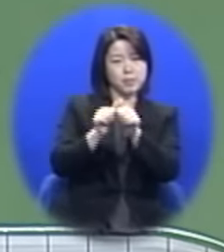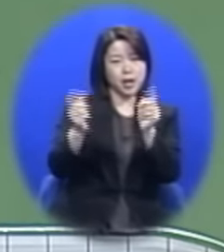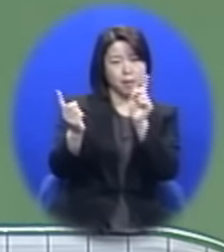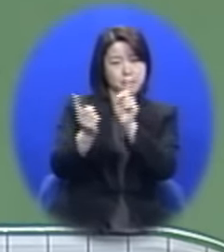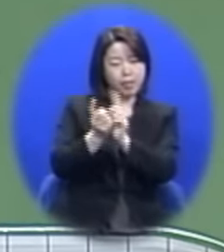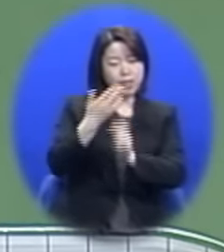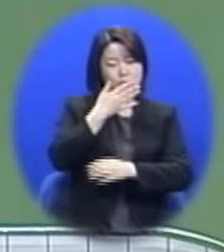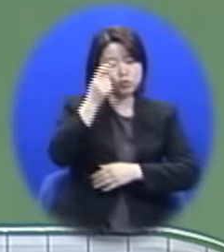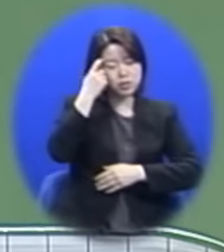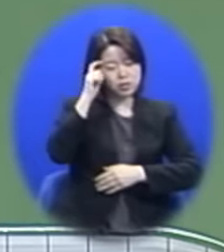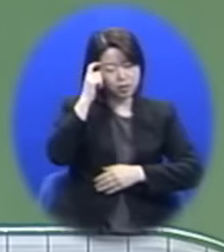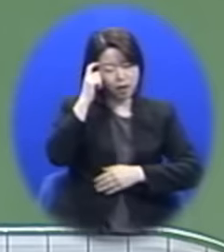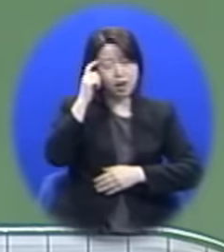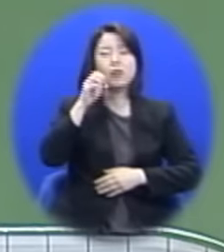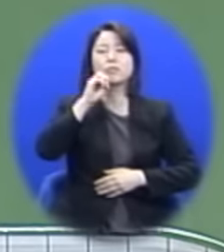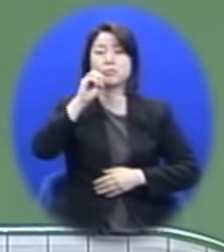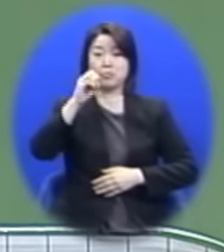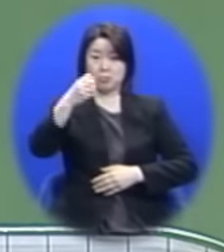있을까? 라고.